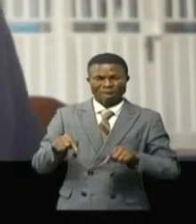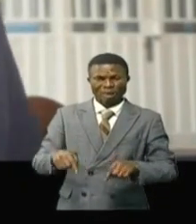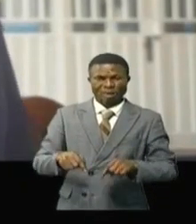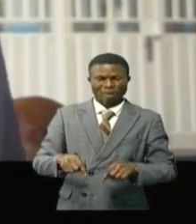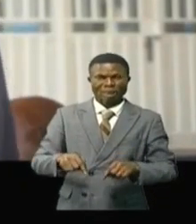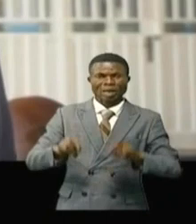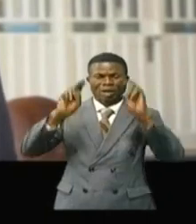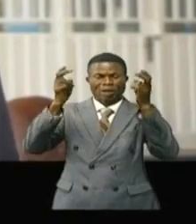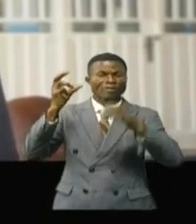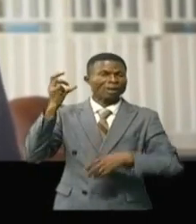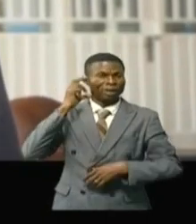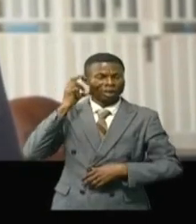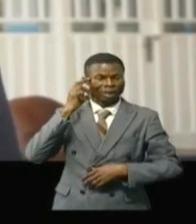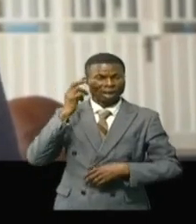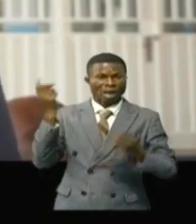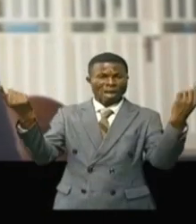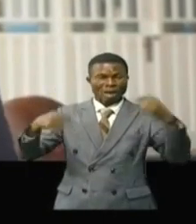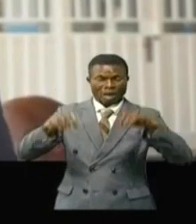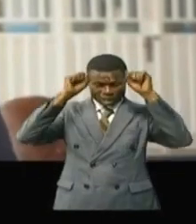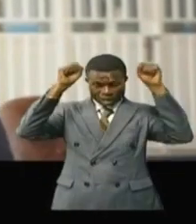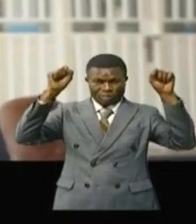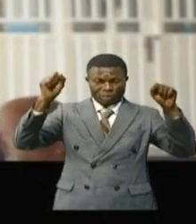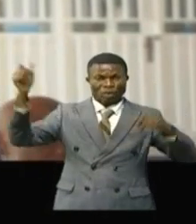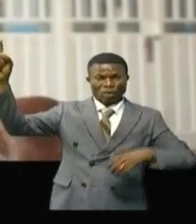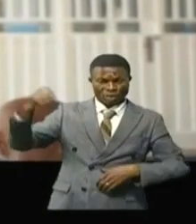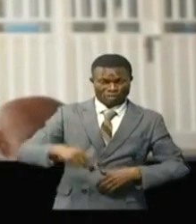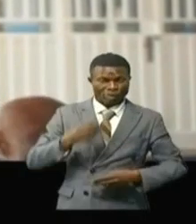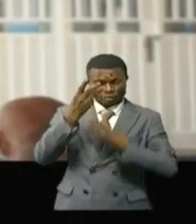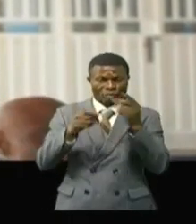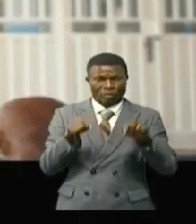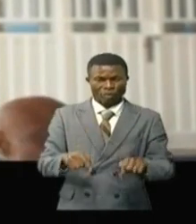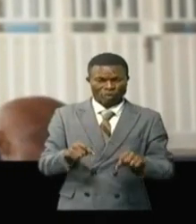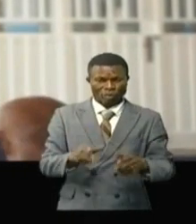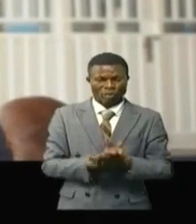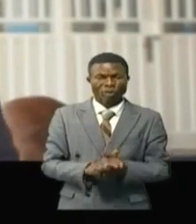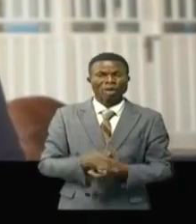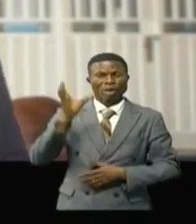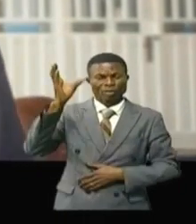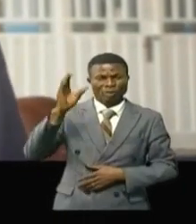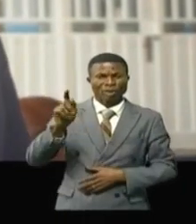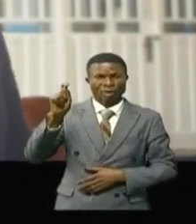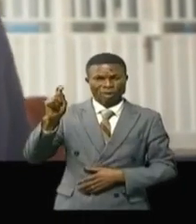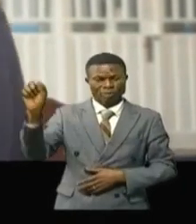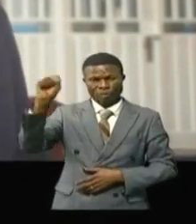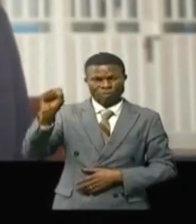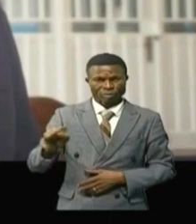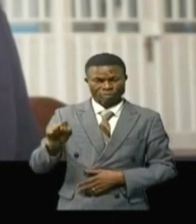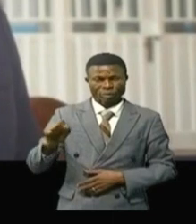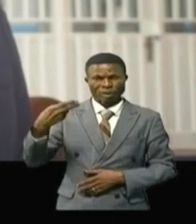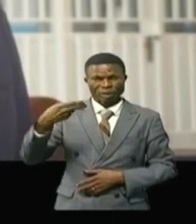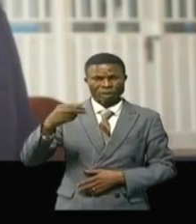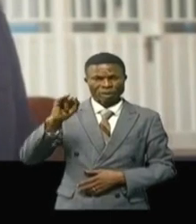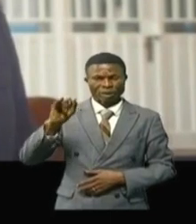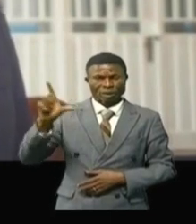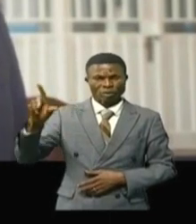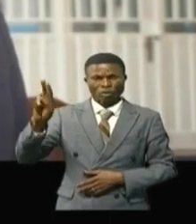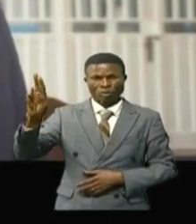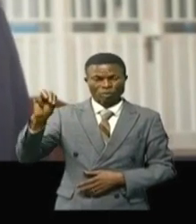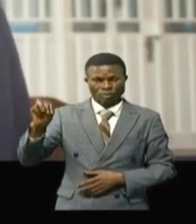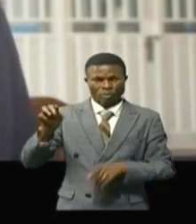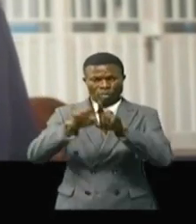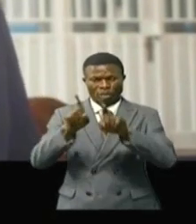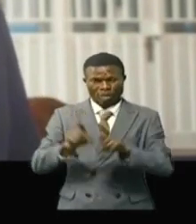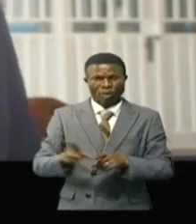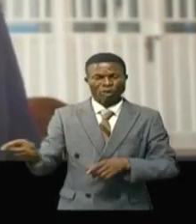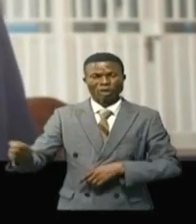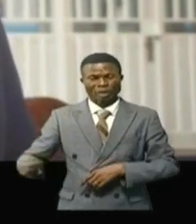Kananga. Pendant le passage du chef de la maison civile à Chimbulu et à Dibaya, il a eu